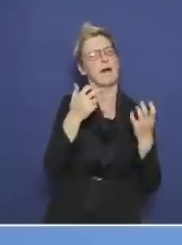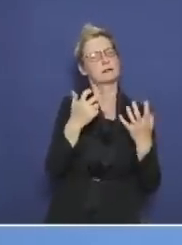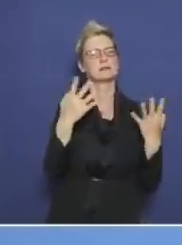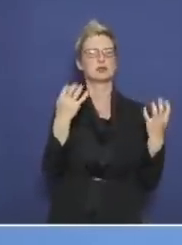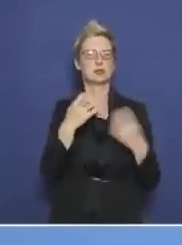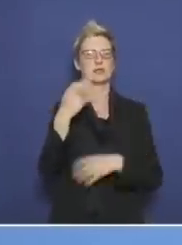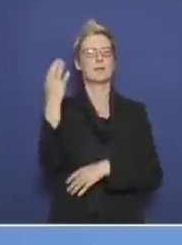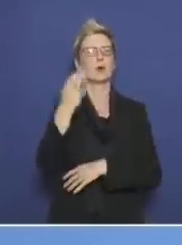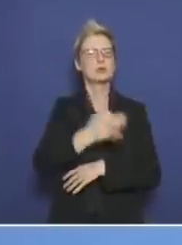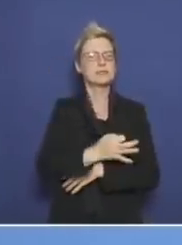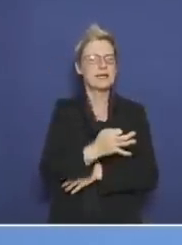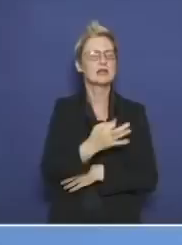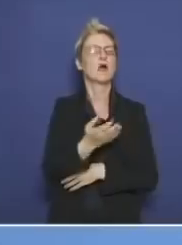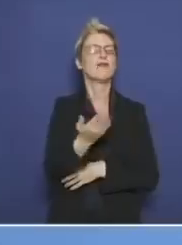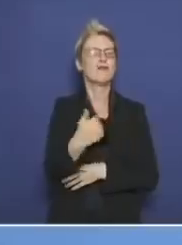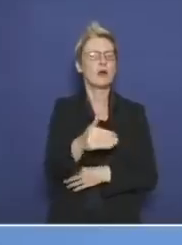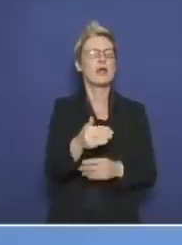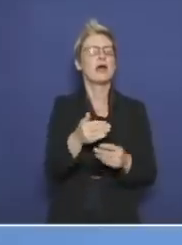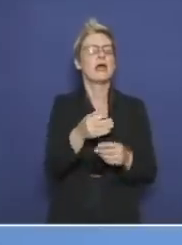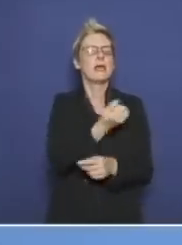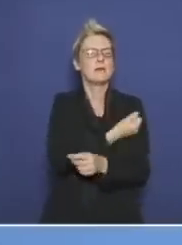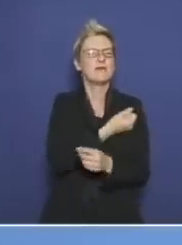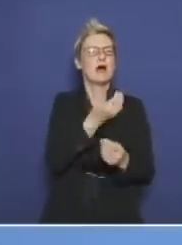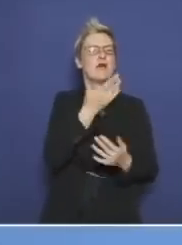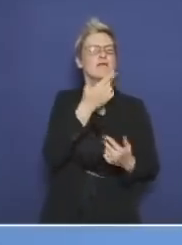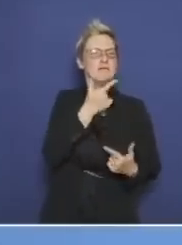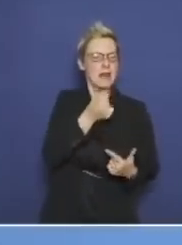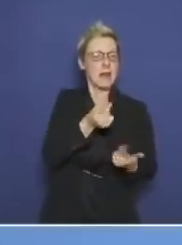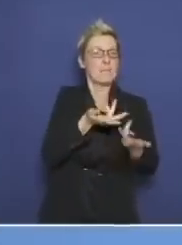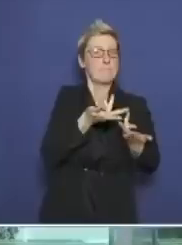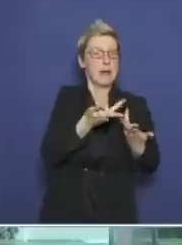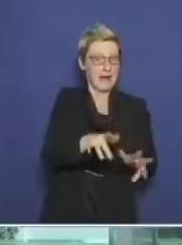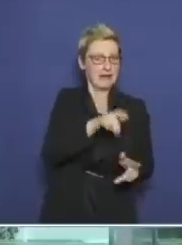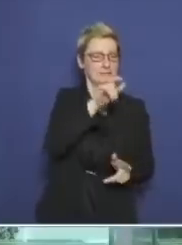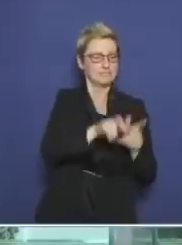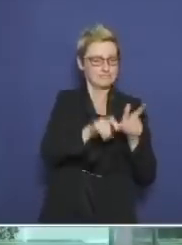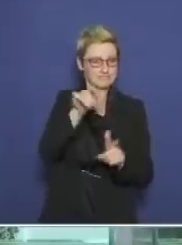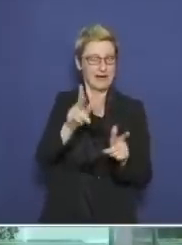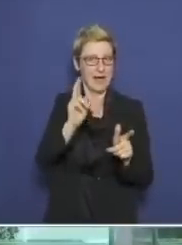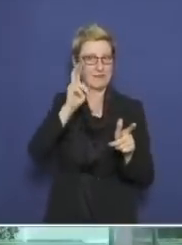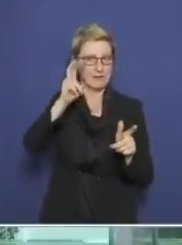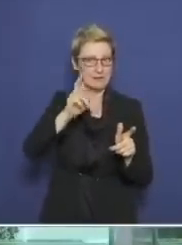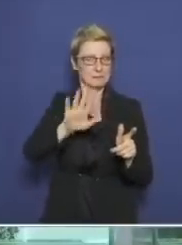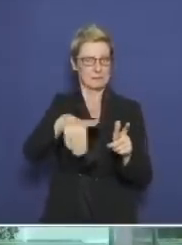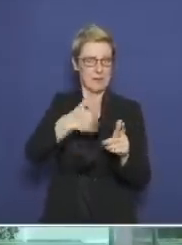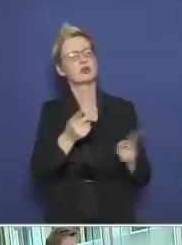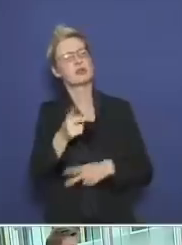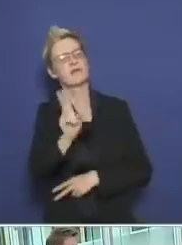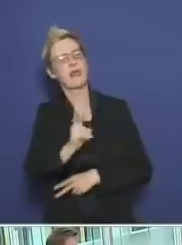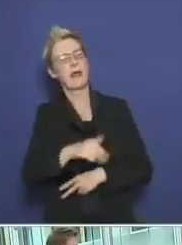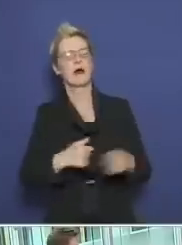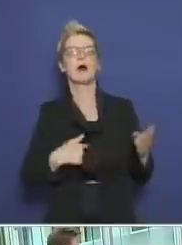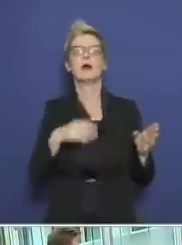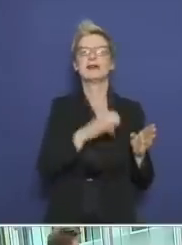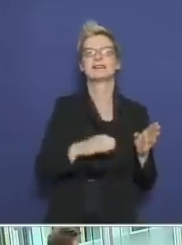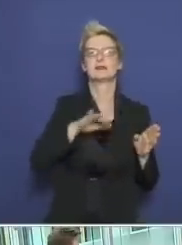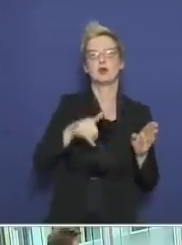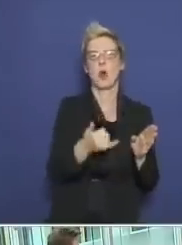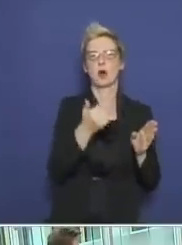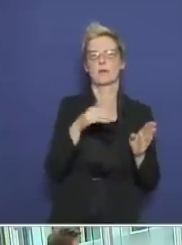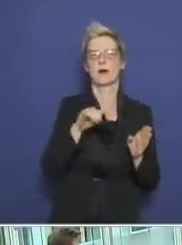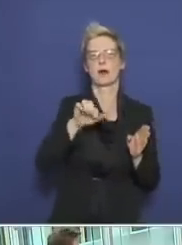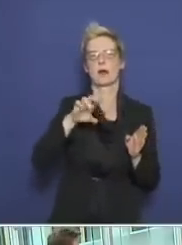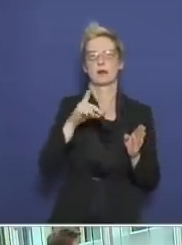80-90% der impfbereiten, impfwilligen Erwachsenen ein Angebot gemacht haben können. Christine Joachim aus dem